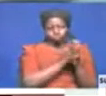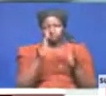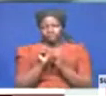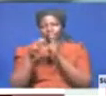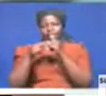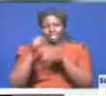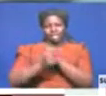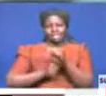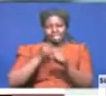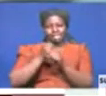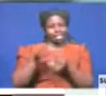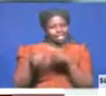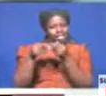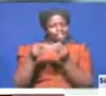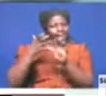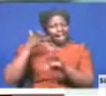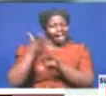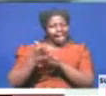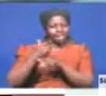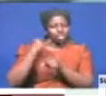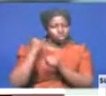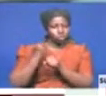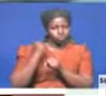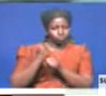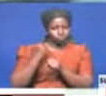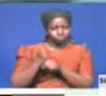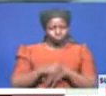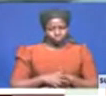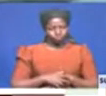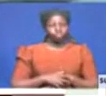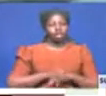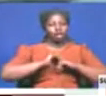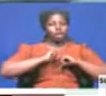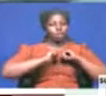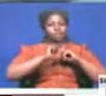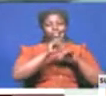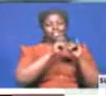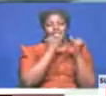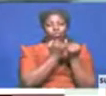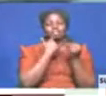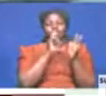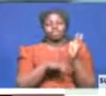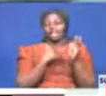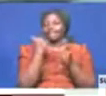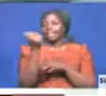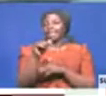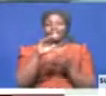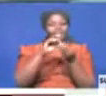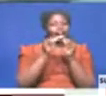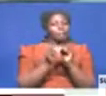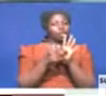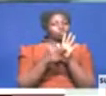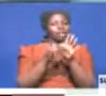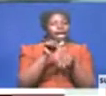ngumu. Mkurugenzi wa shirika hilo, Wellington Chibebe, amesema hakuna takwimu zilizorekodiwa kuhusu dhulma za